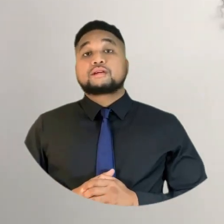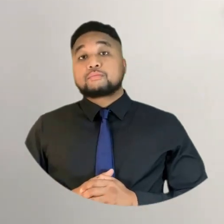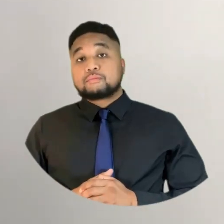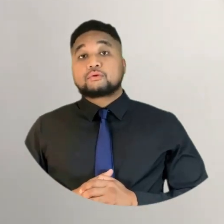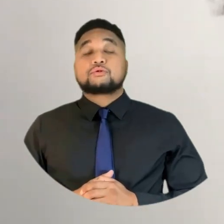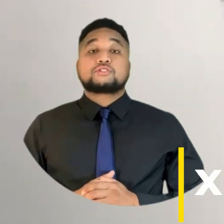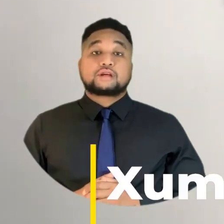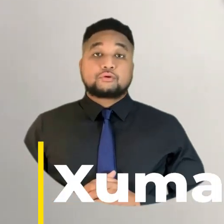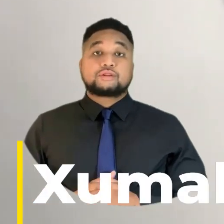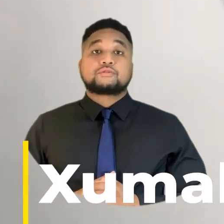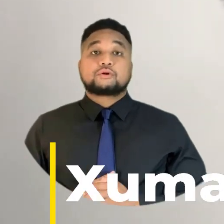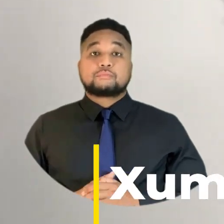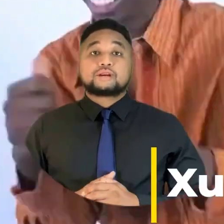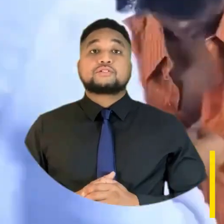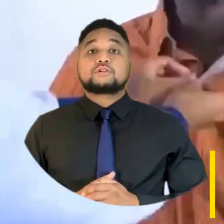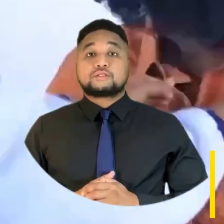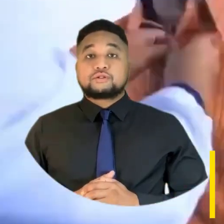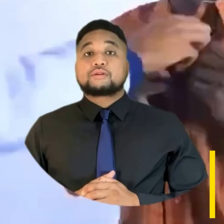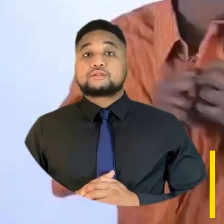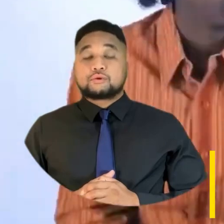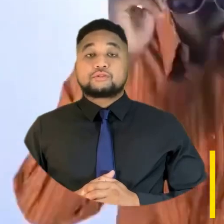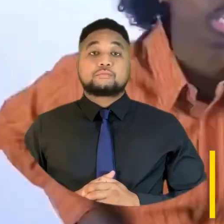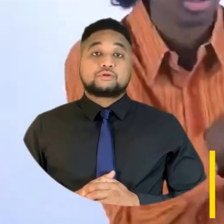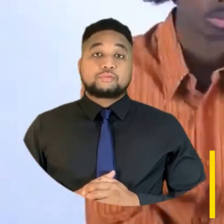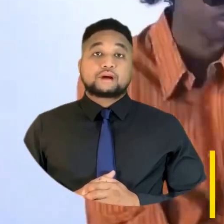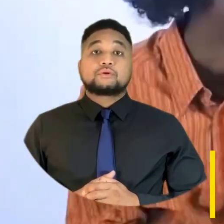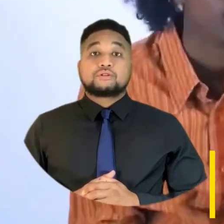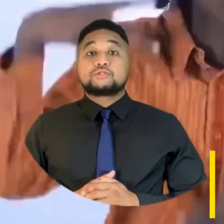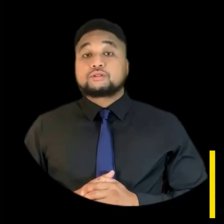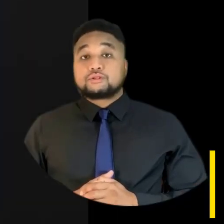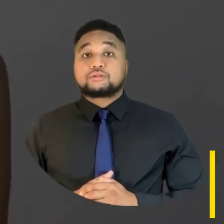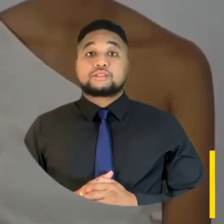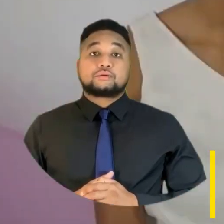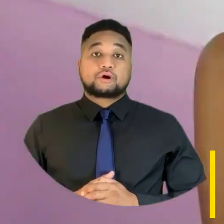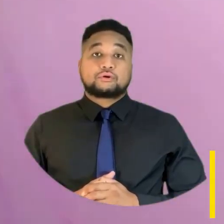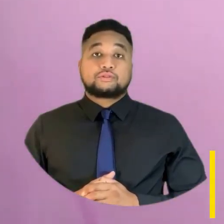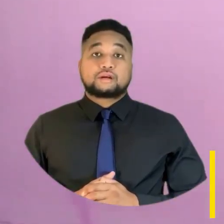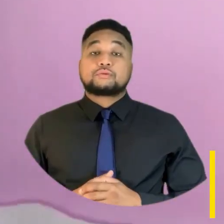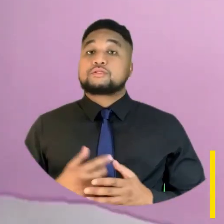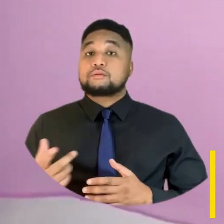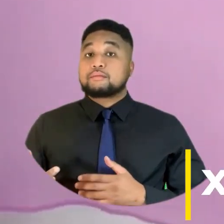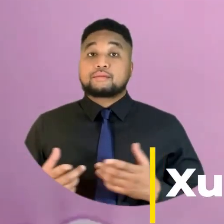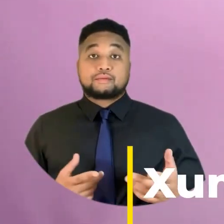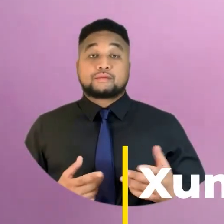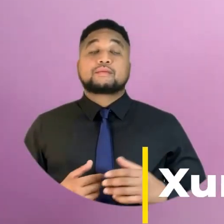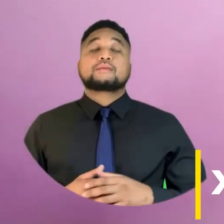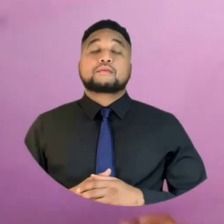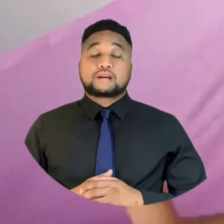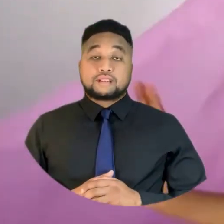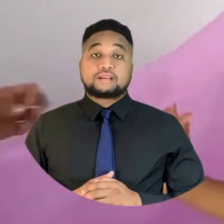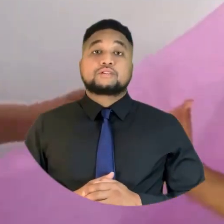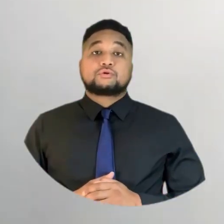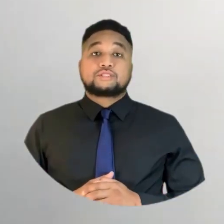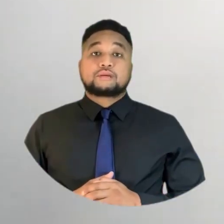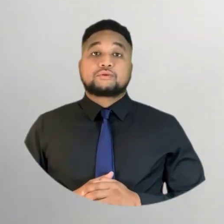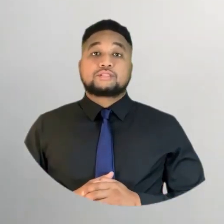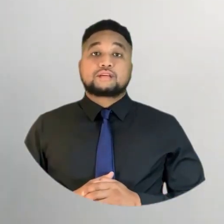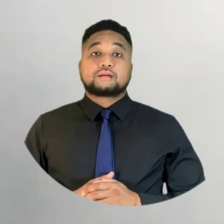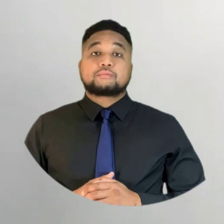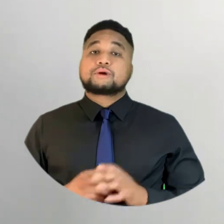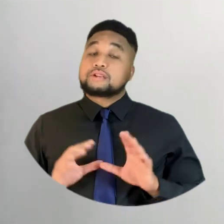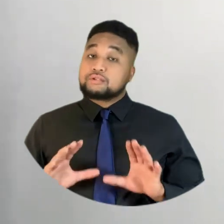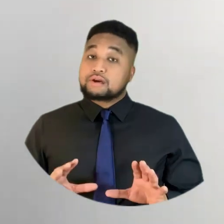adigaay barayo waan ogsoonahay abaalkaaga maan gudi kare waa un dadaalaay